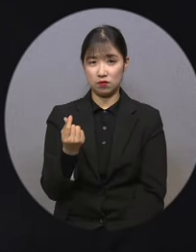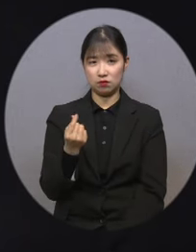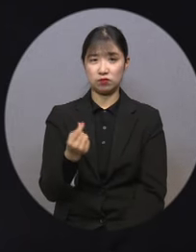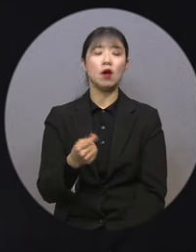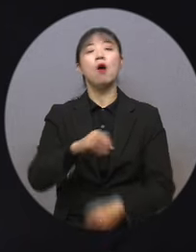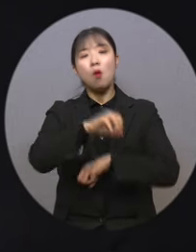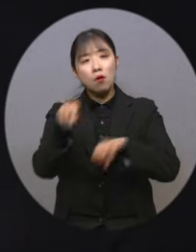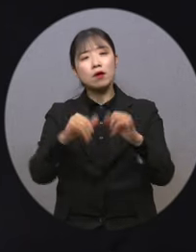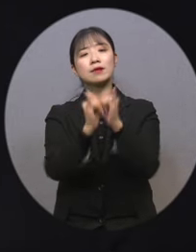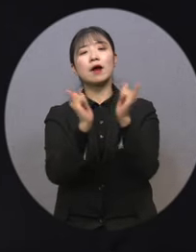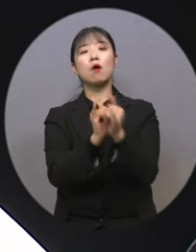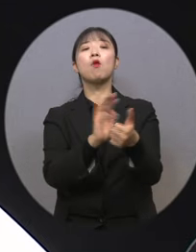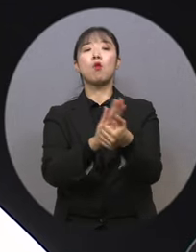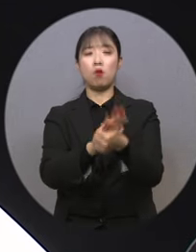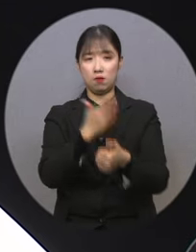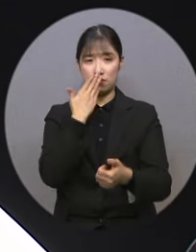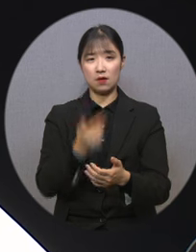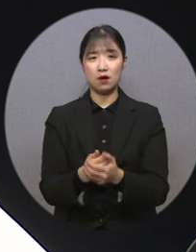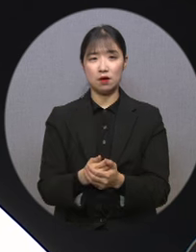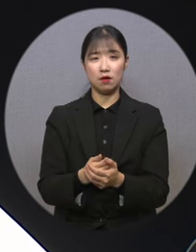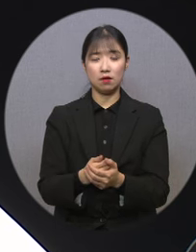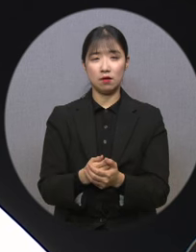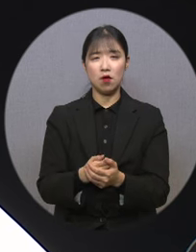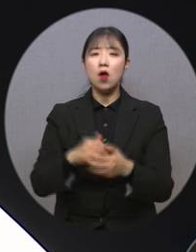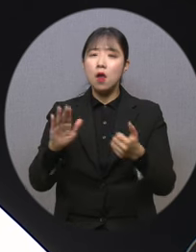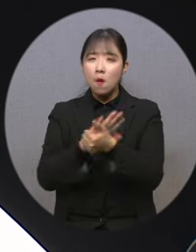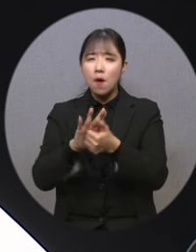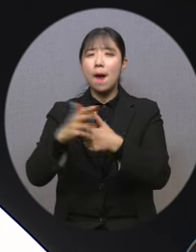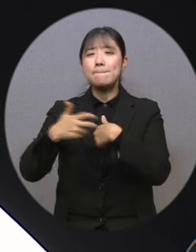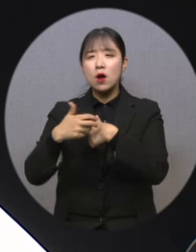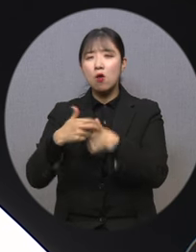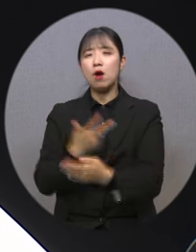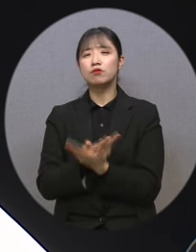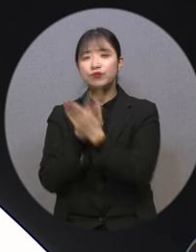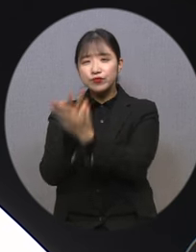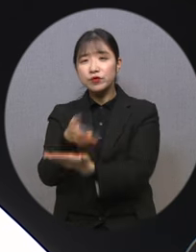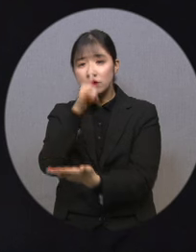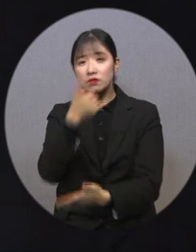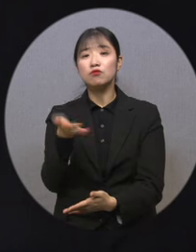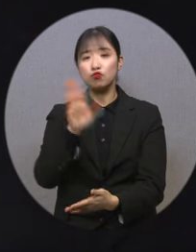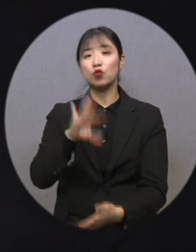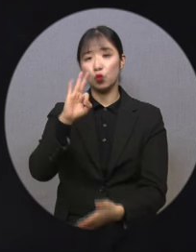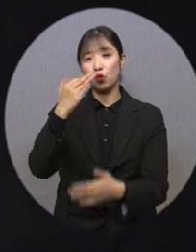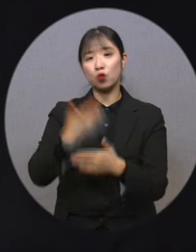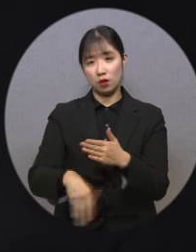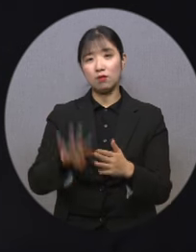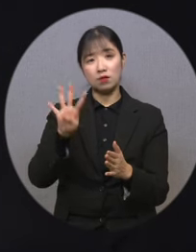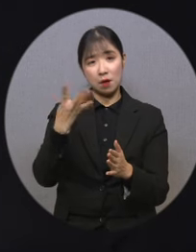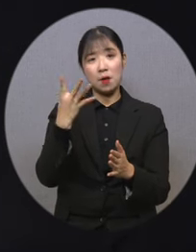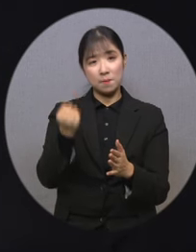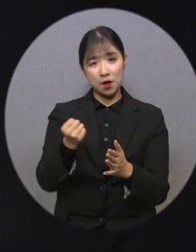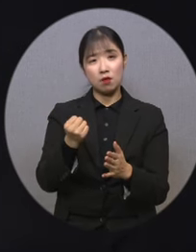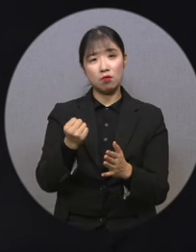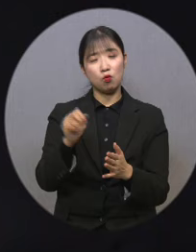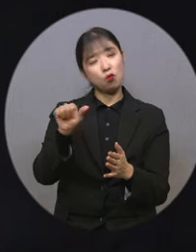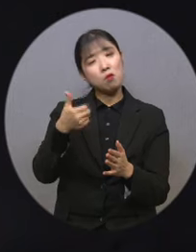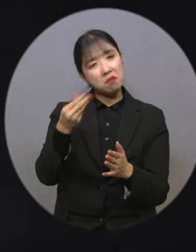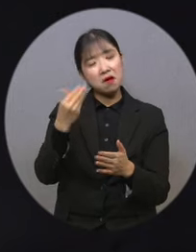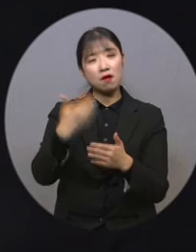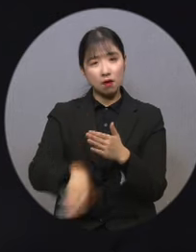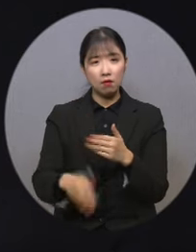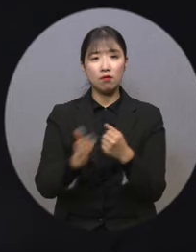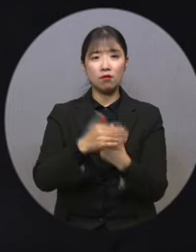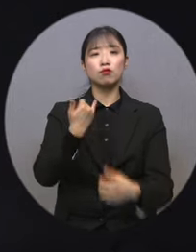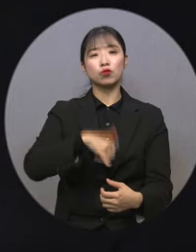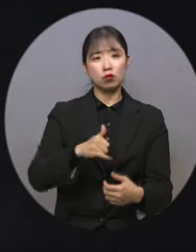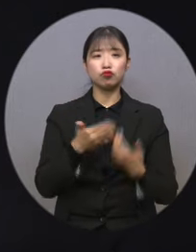사회를 도와줄 수가 있어. 오히려 요양병원에 있어도 돈이 남아요. 한 400만 원, 한 500만 원이 남아서